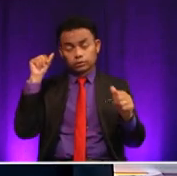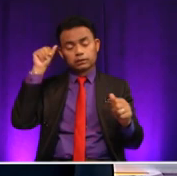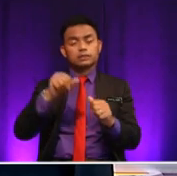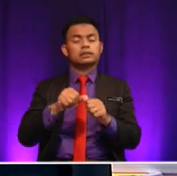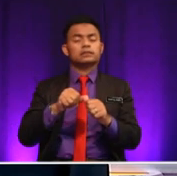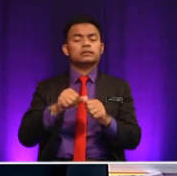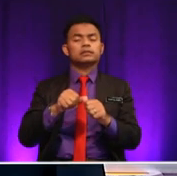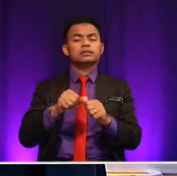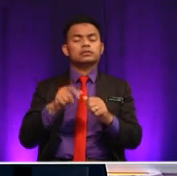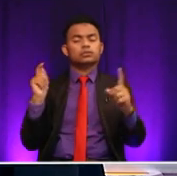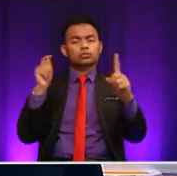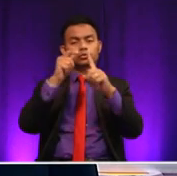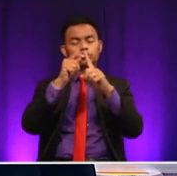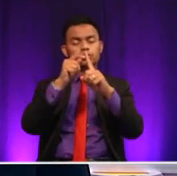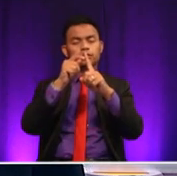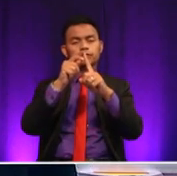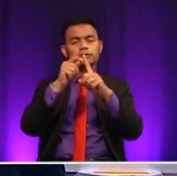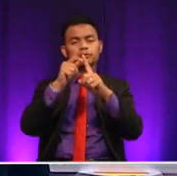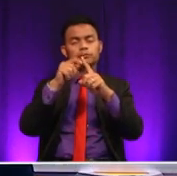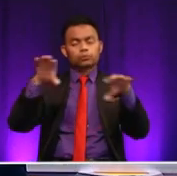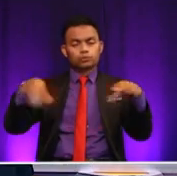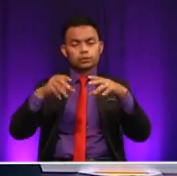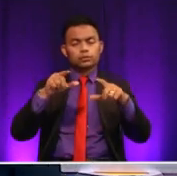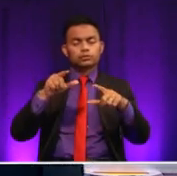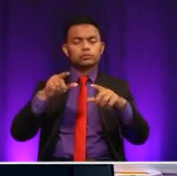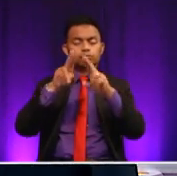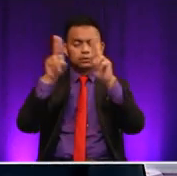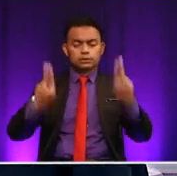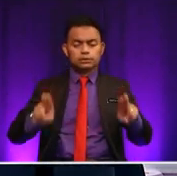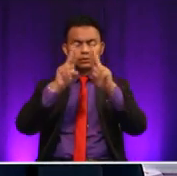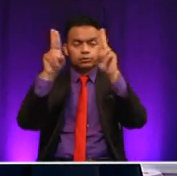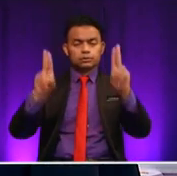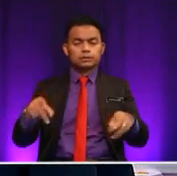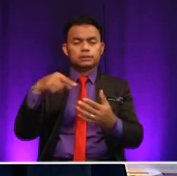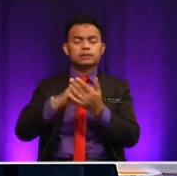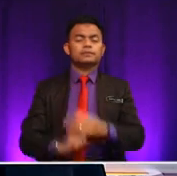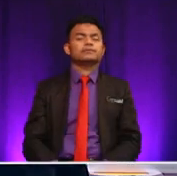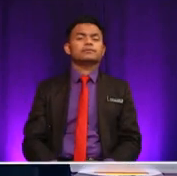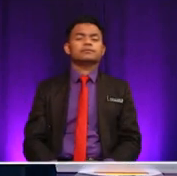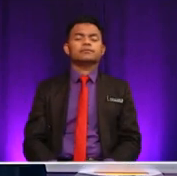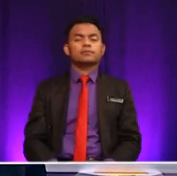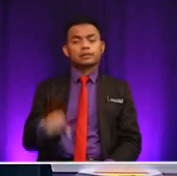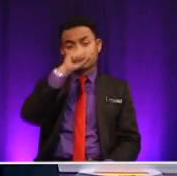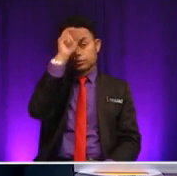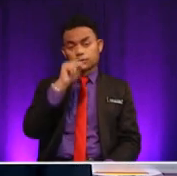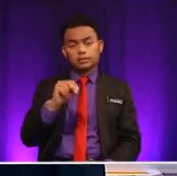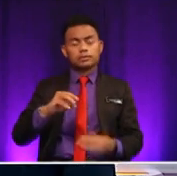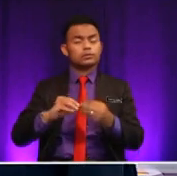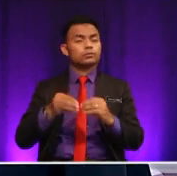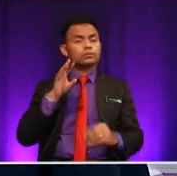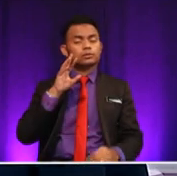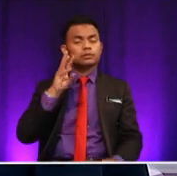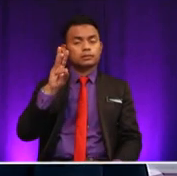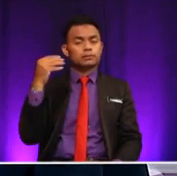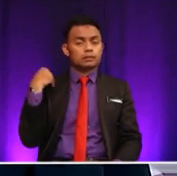ujian-ujian ini Baik seterusnya kita pergi kepada soal dan yang keenam keluar gambar aja